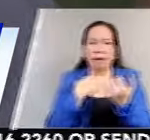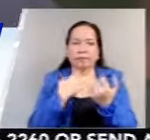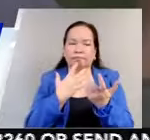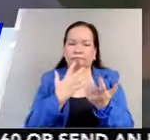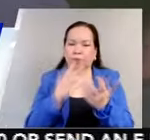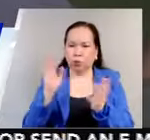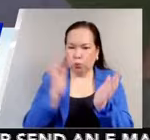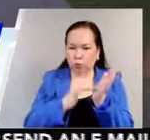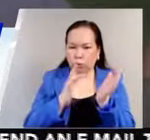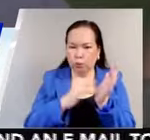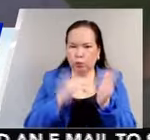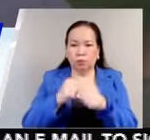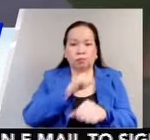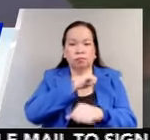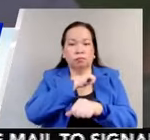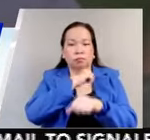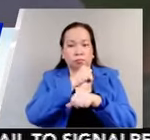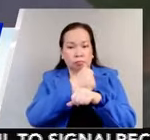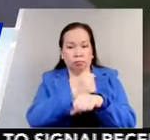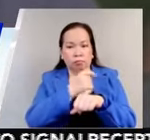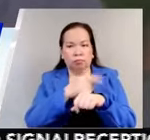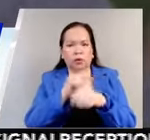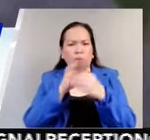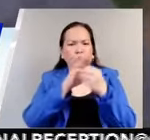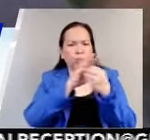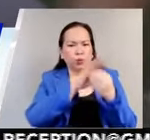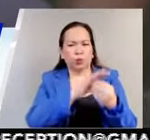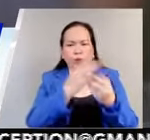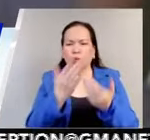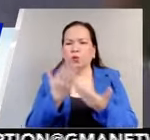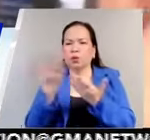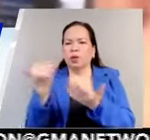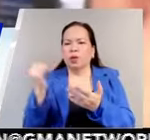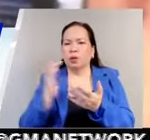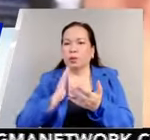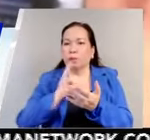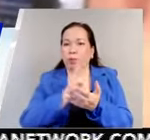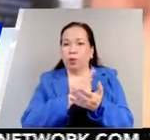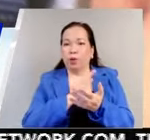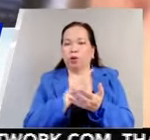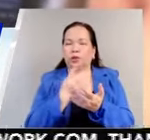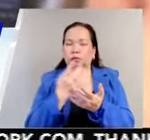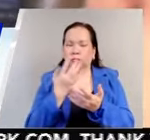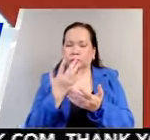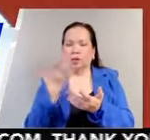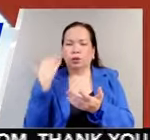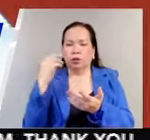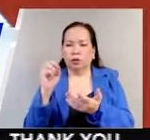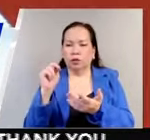and oppression na inihain ni Board Member Orly Amit noong November 2022.